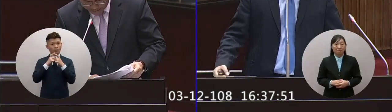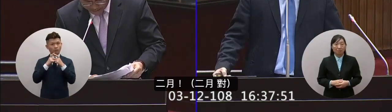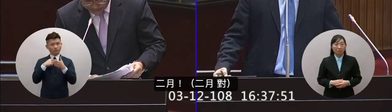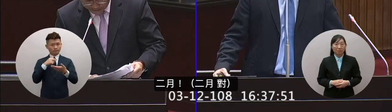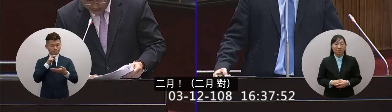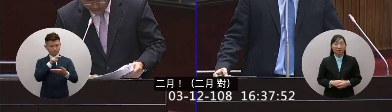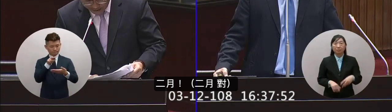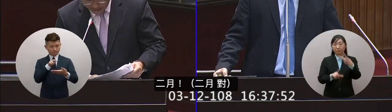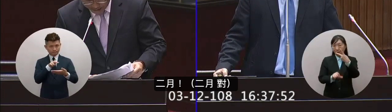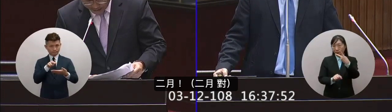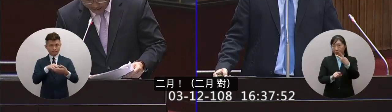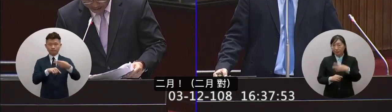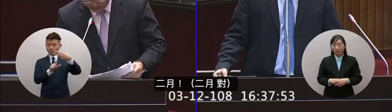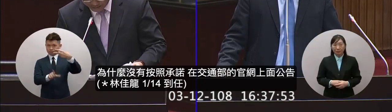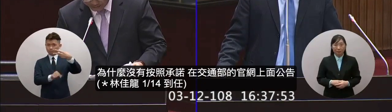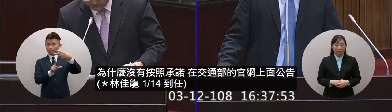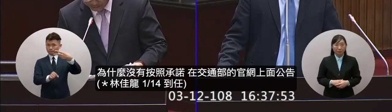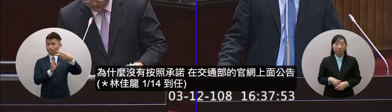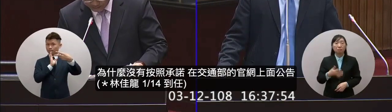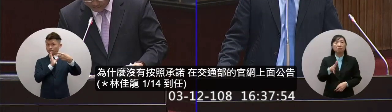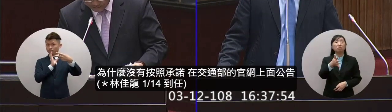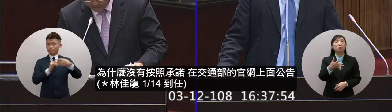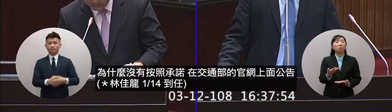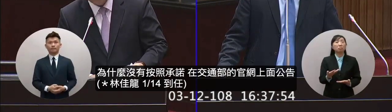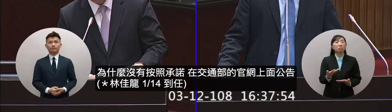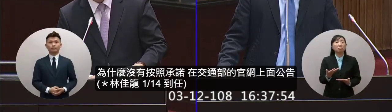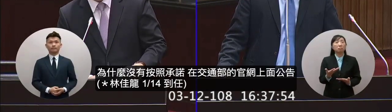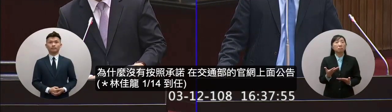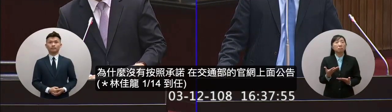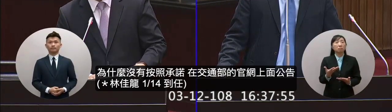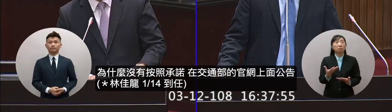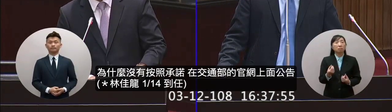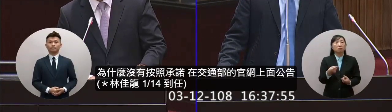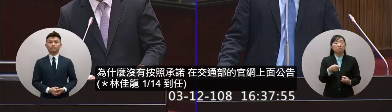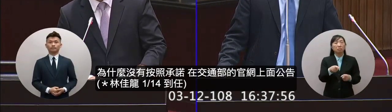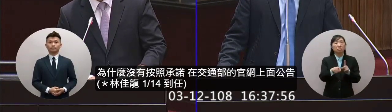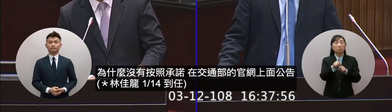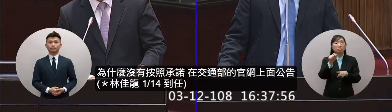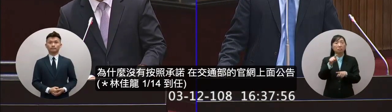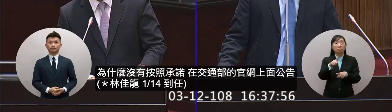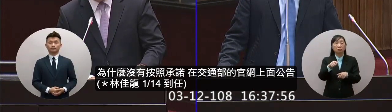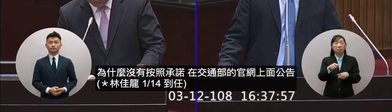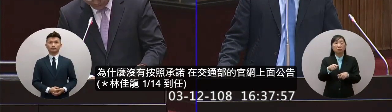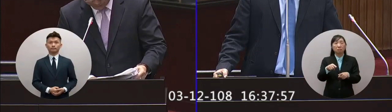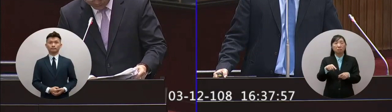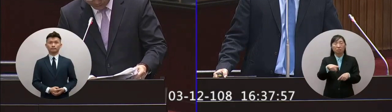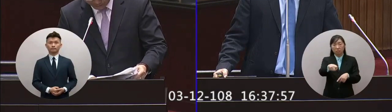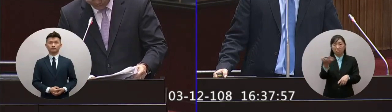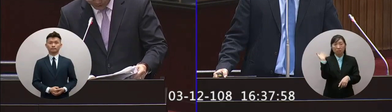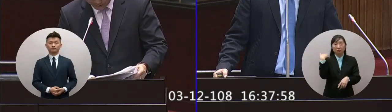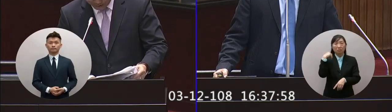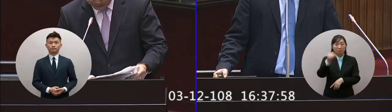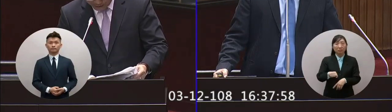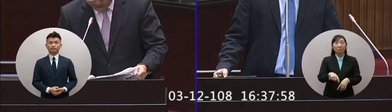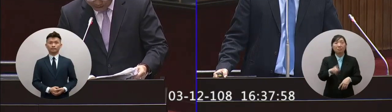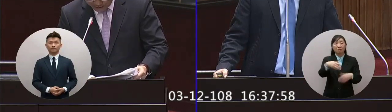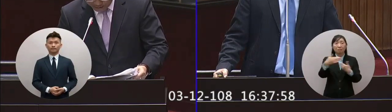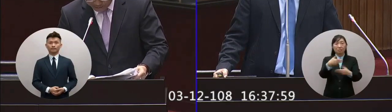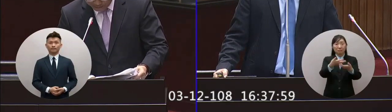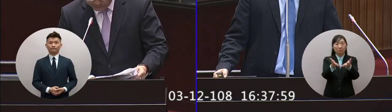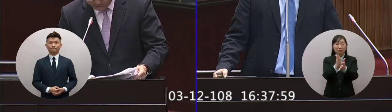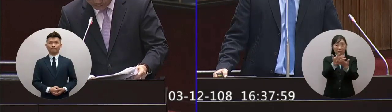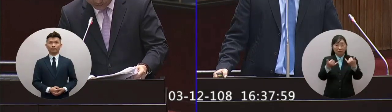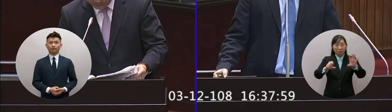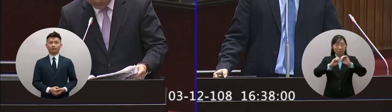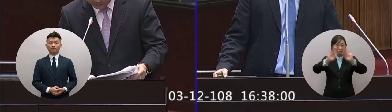我看哈， 二月 对。 为什么没有按照承诺在交通部的官网上面公告？所